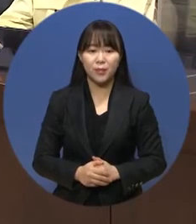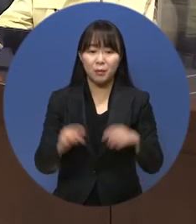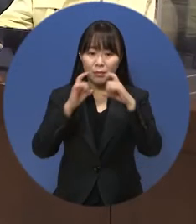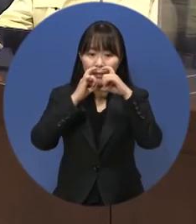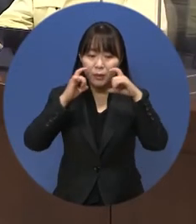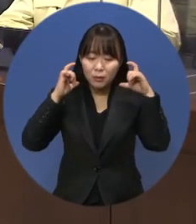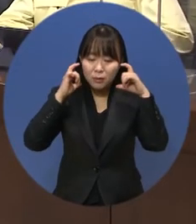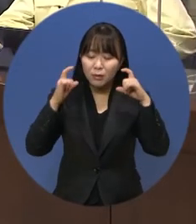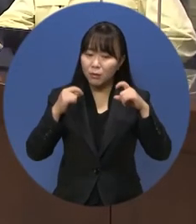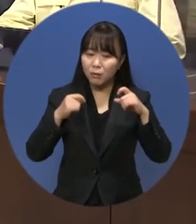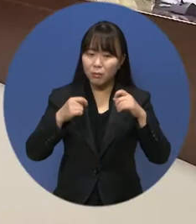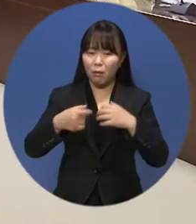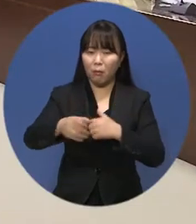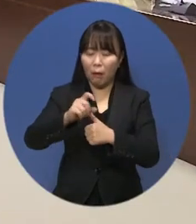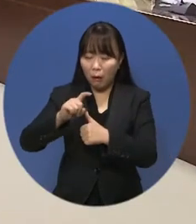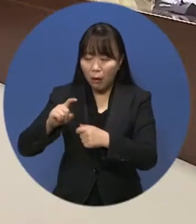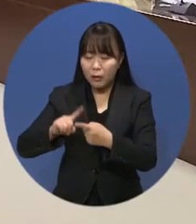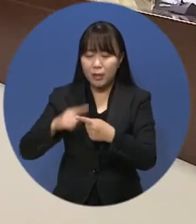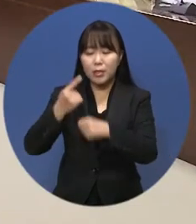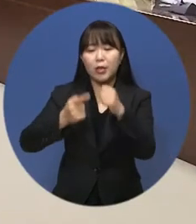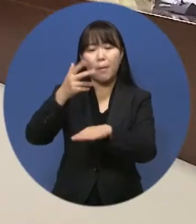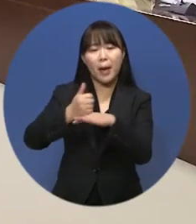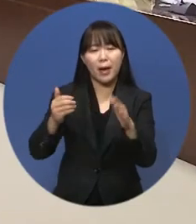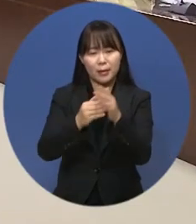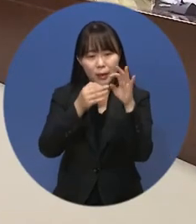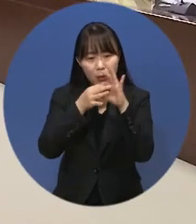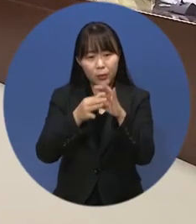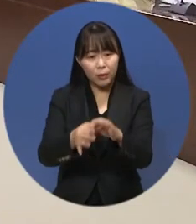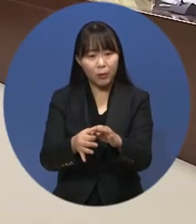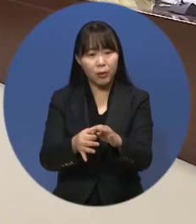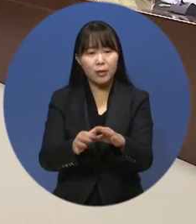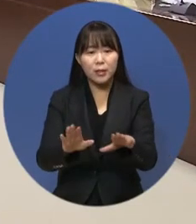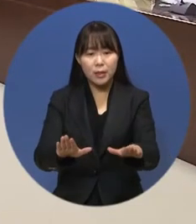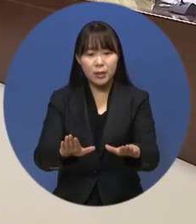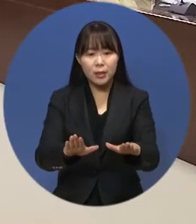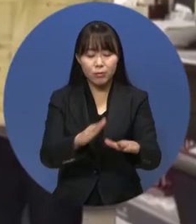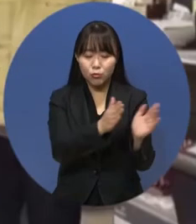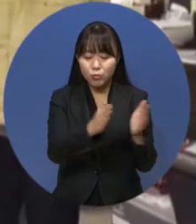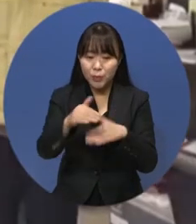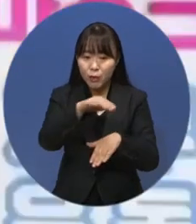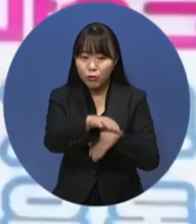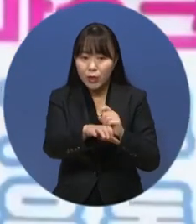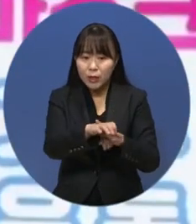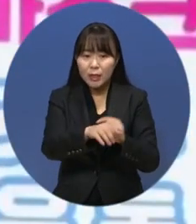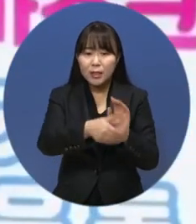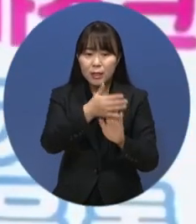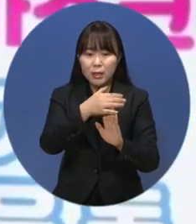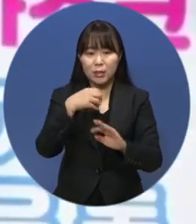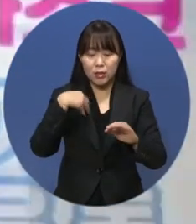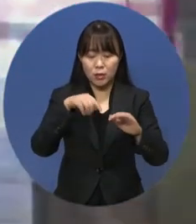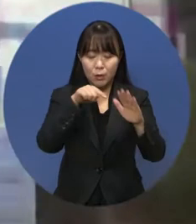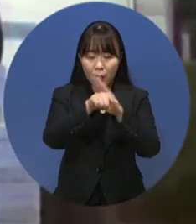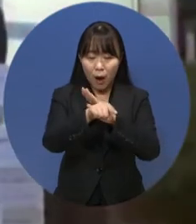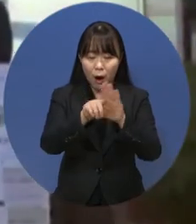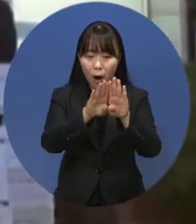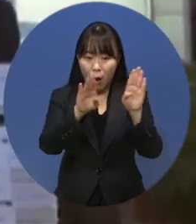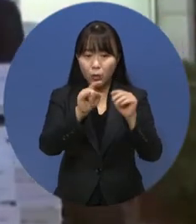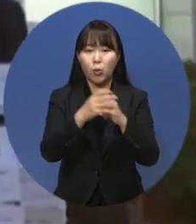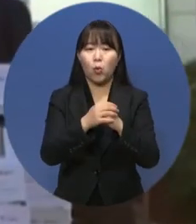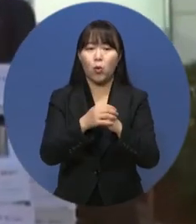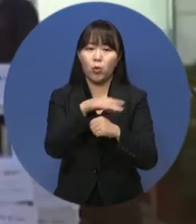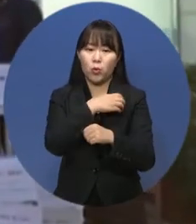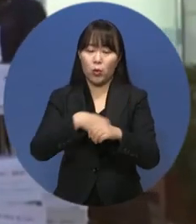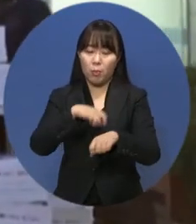마스크 권분 운동을 연말까지 계속 진행하기로 하고 이미 비치한 시청사 출입구와